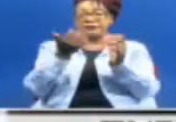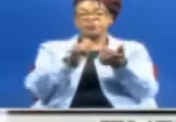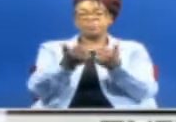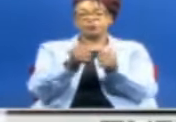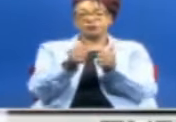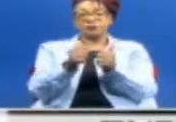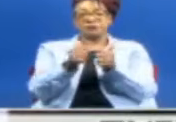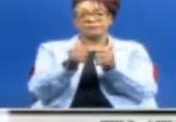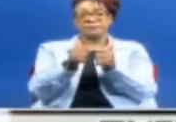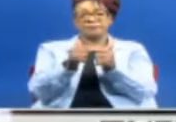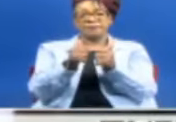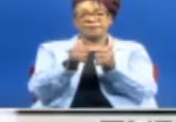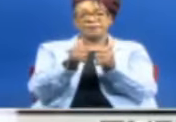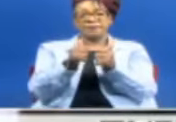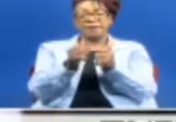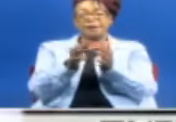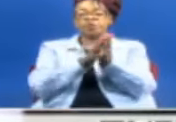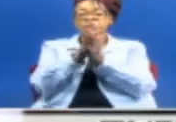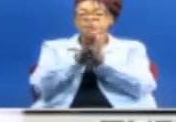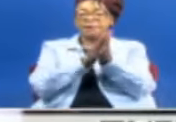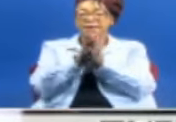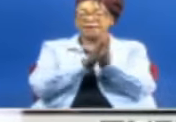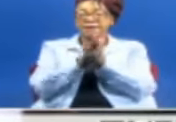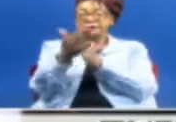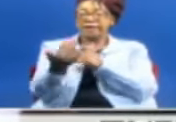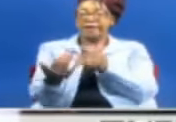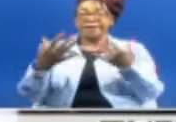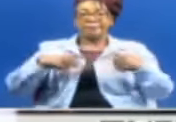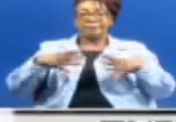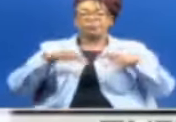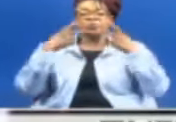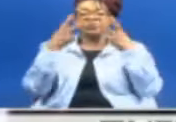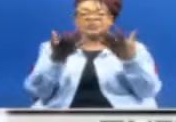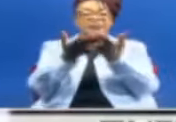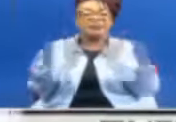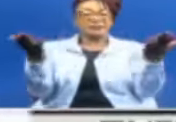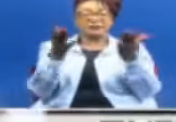And the only way to inspire the young people is to see this kind of exercise, because Moraa already has made it.